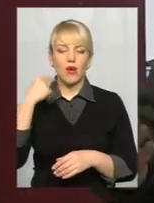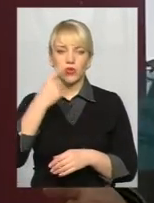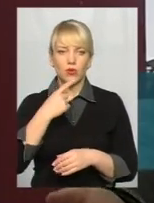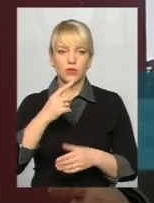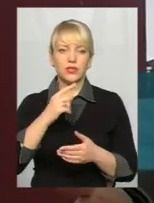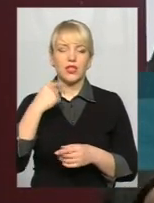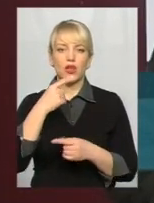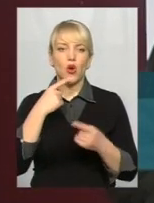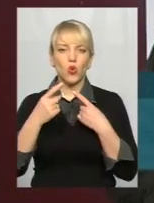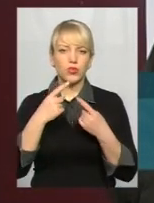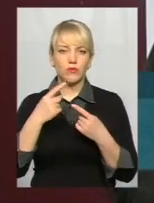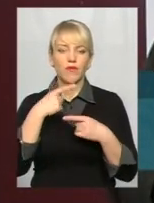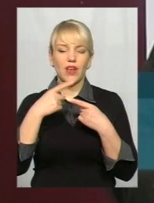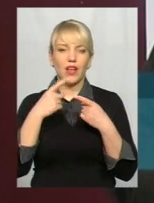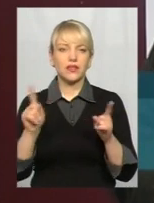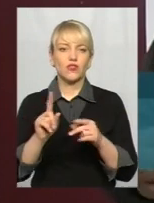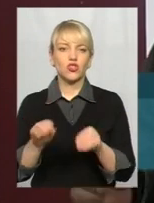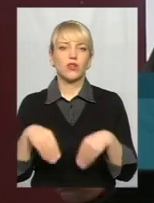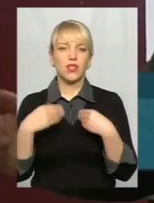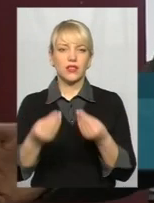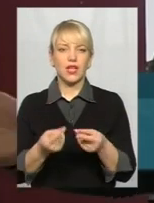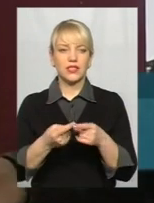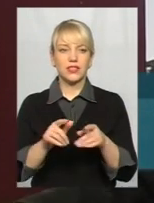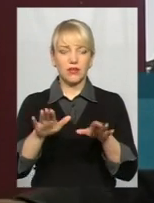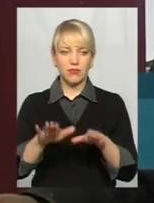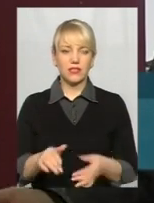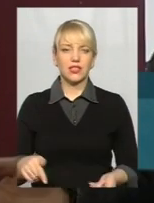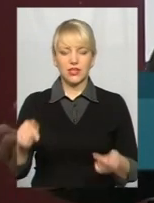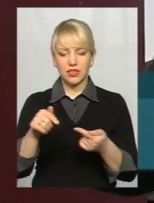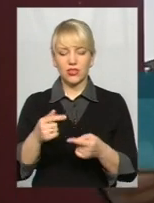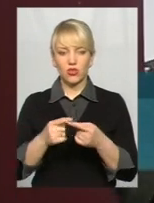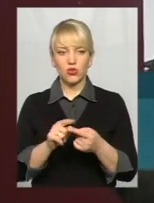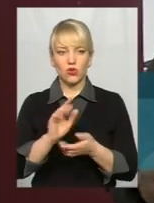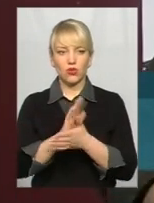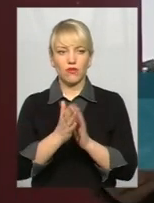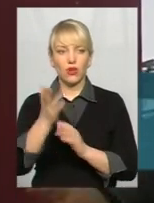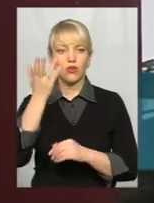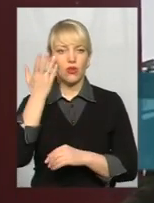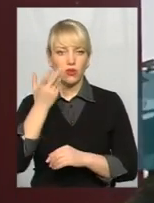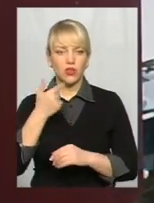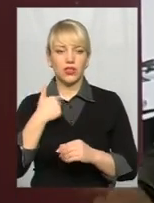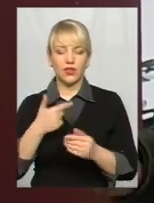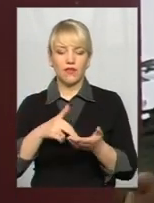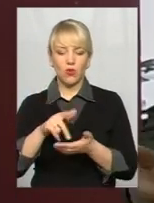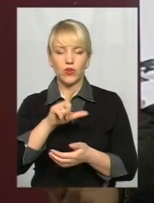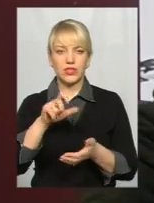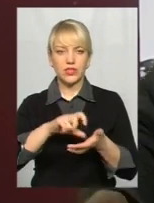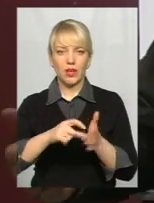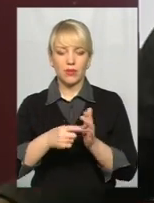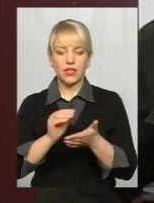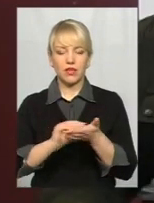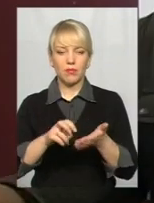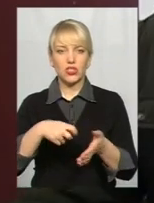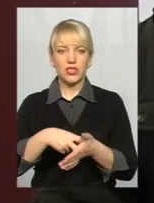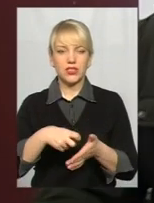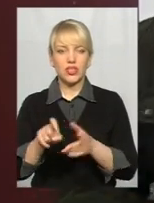надасть це місце згідно цього договору. Але коли ти виходиш з кабінету і пишеш листа, щоб